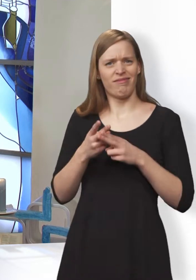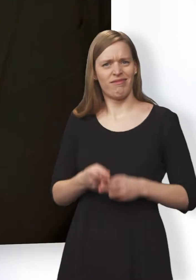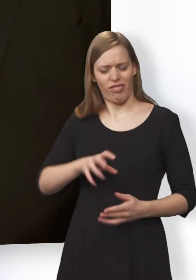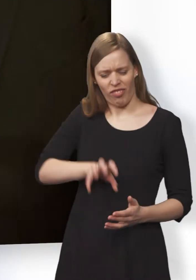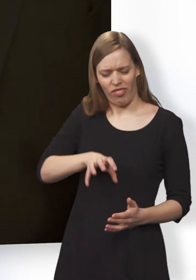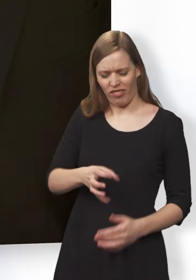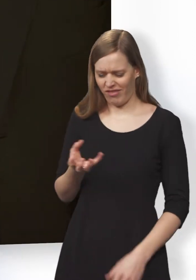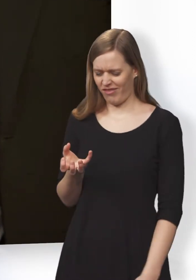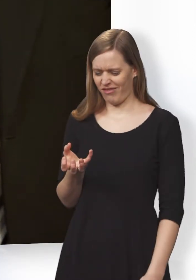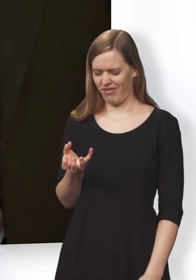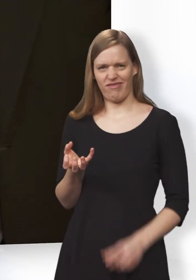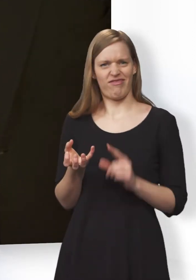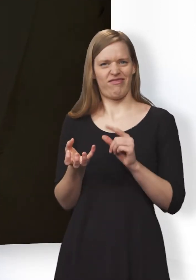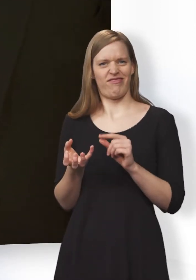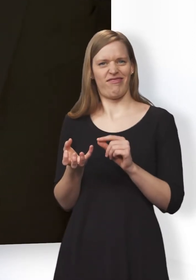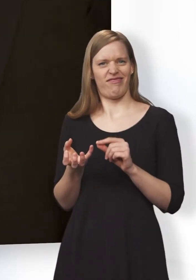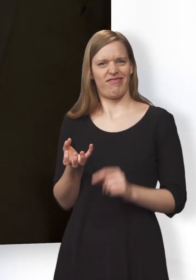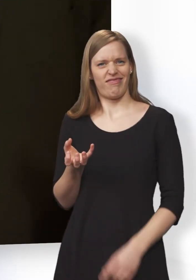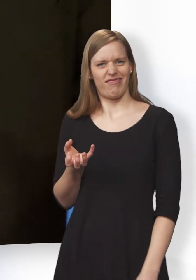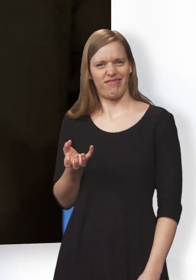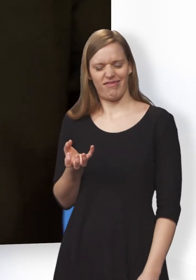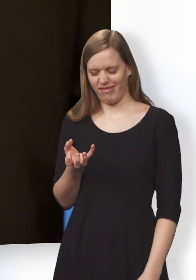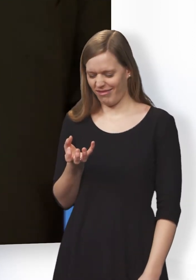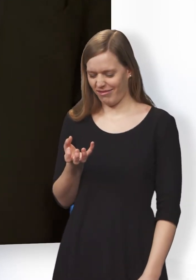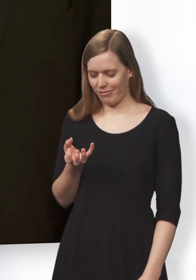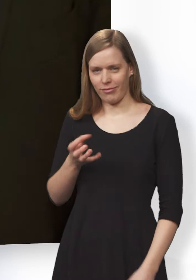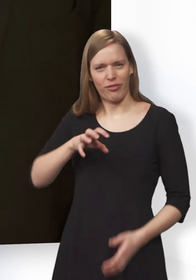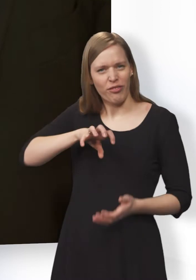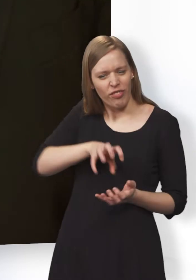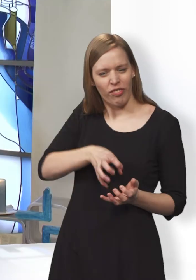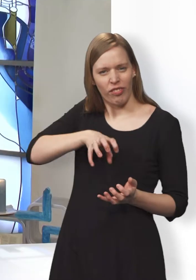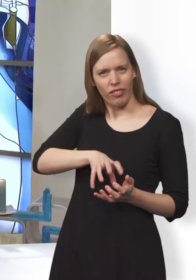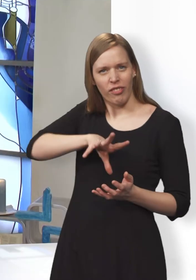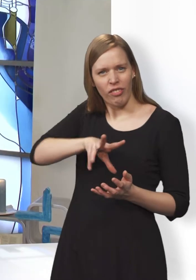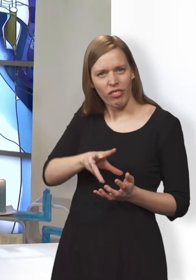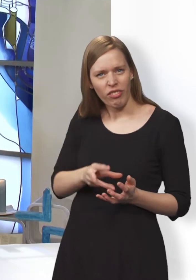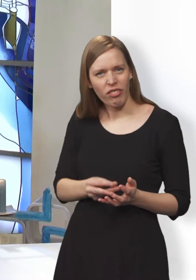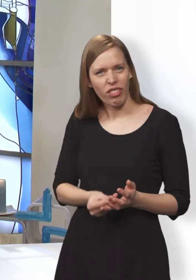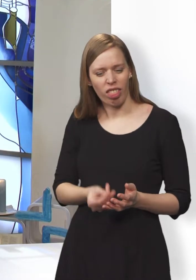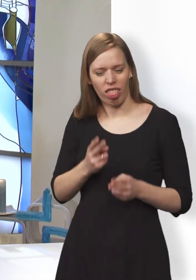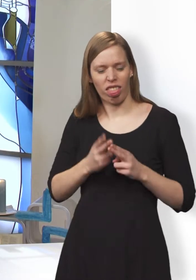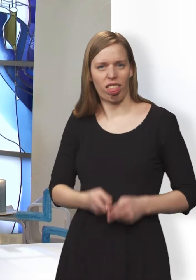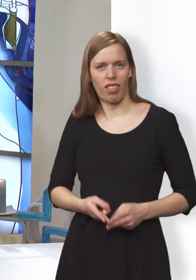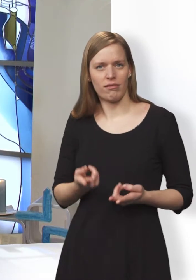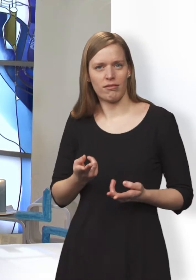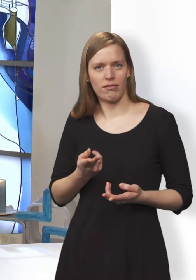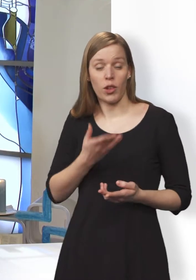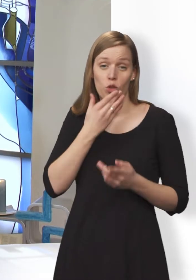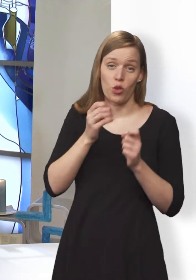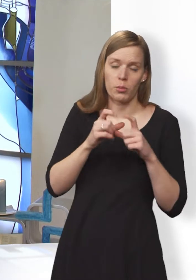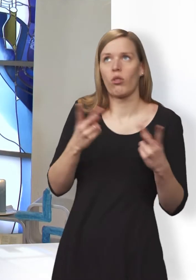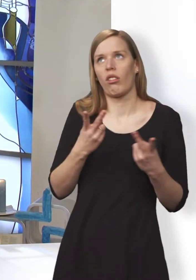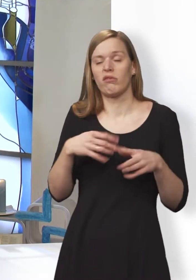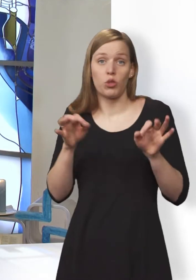diese ausgepresste pampelmusen schale ein schönes oder schreckliches bild